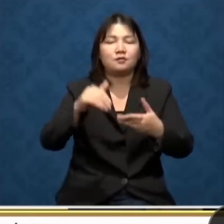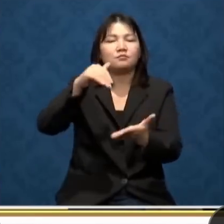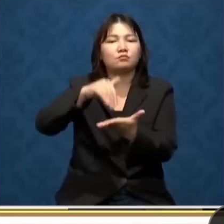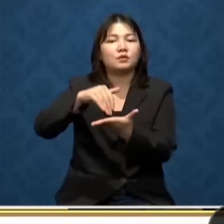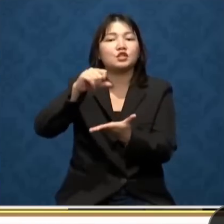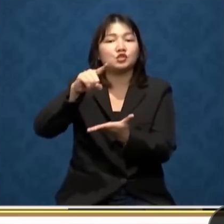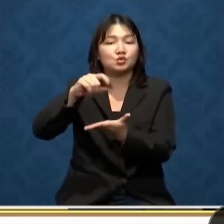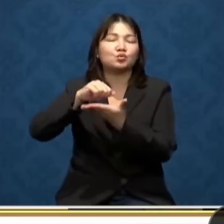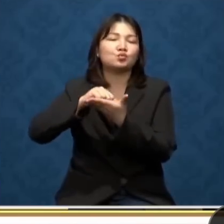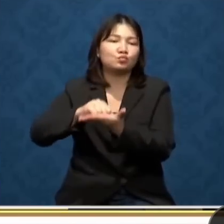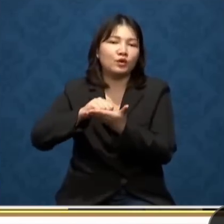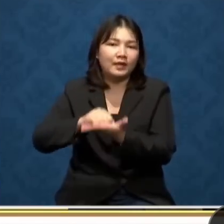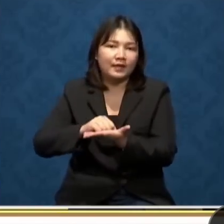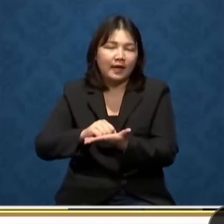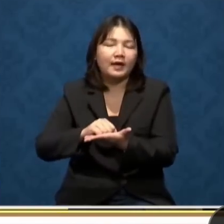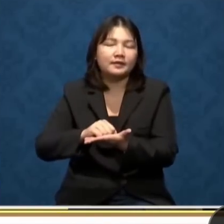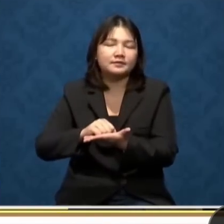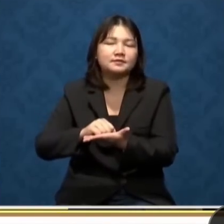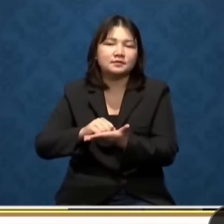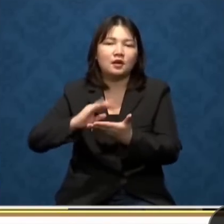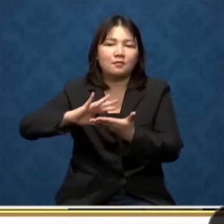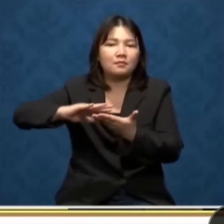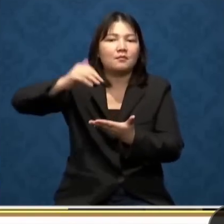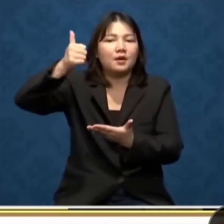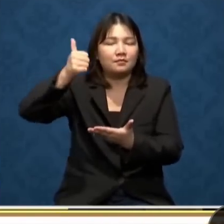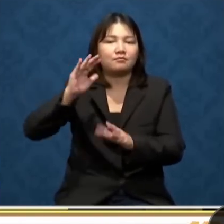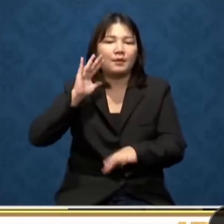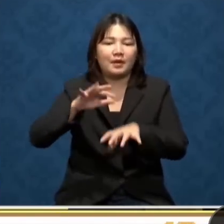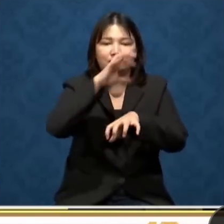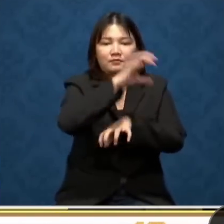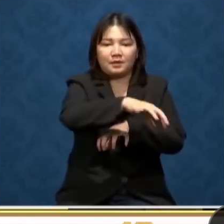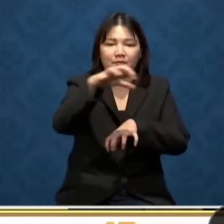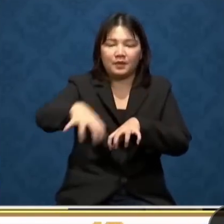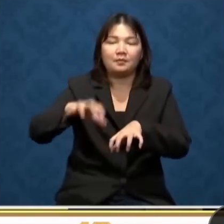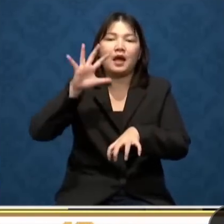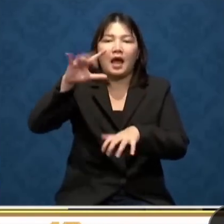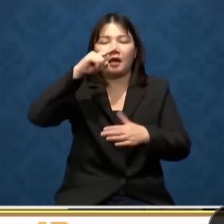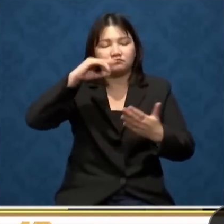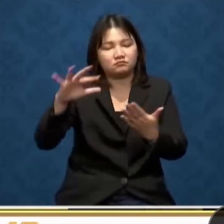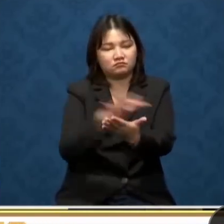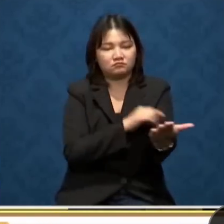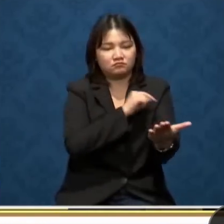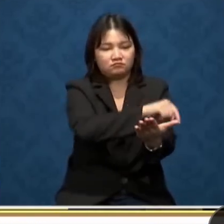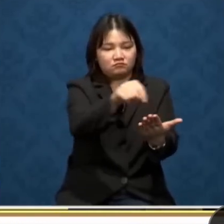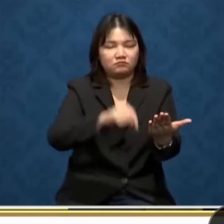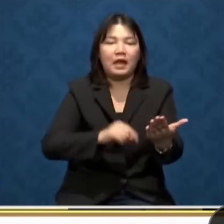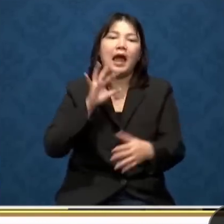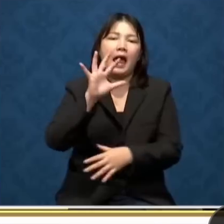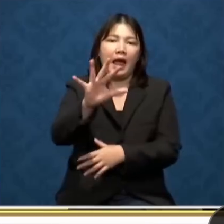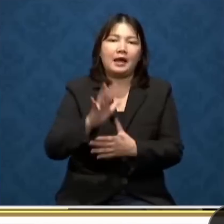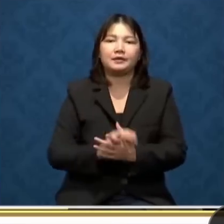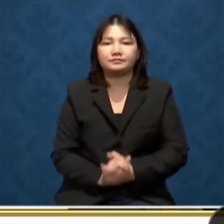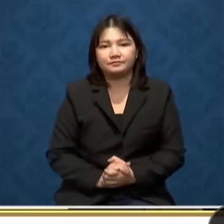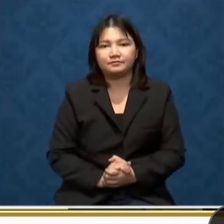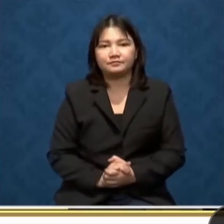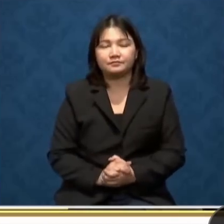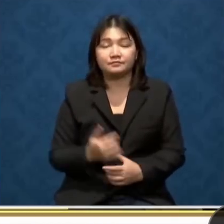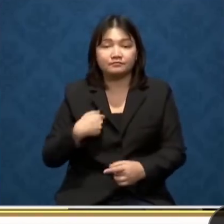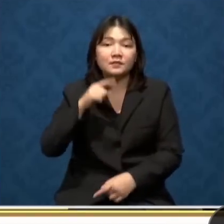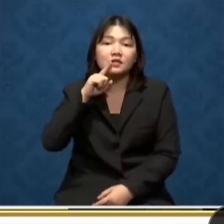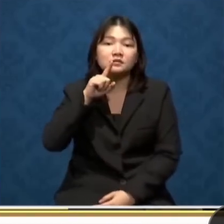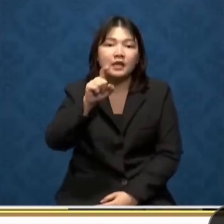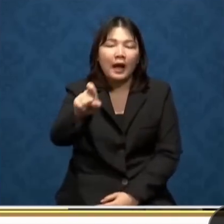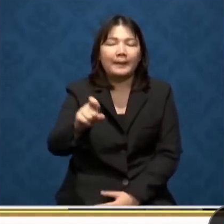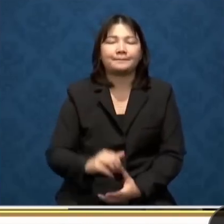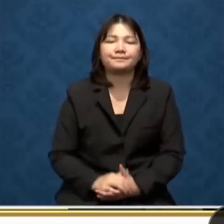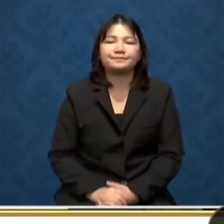ประมาณ 5 แ่งทวประเทศในประิทหนึผมมีสองคำถามครัคำถามแรกก็คื